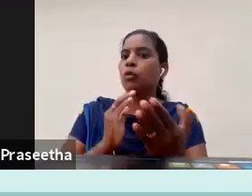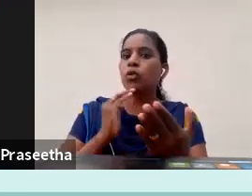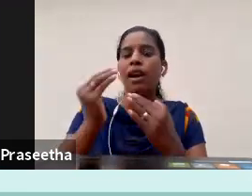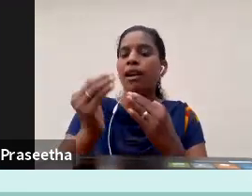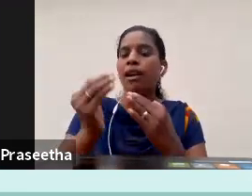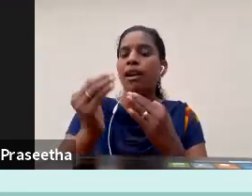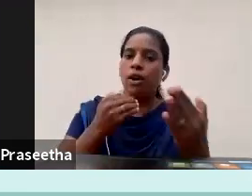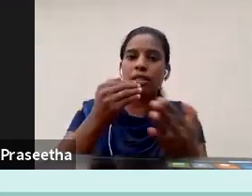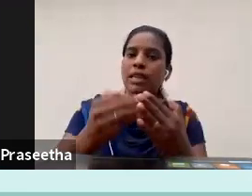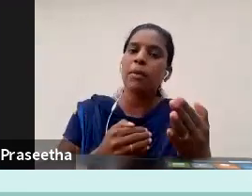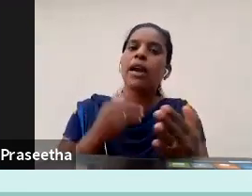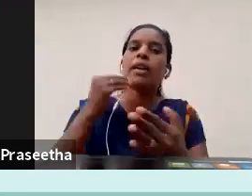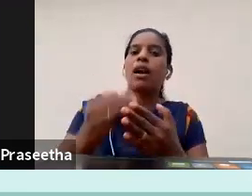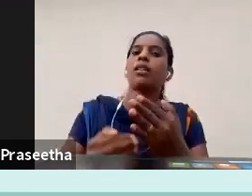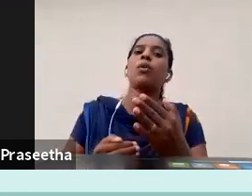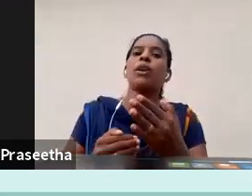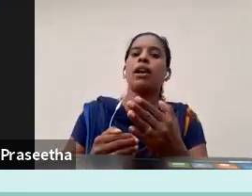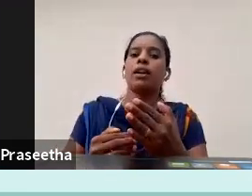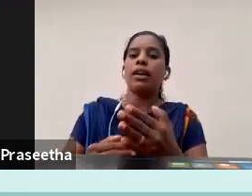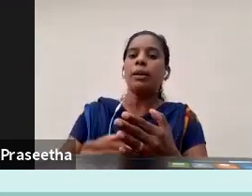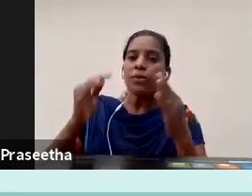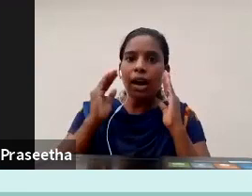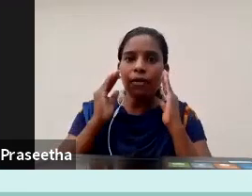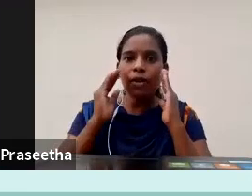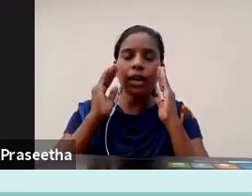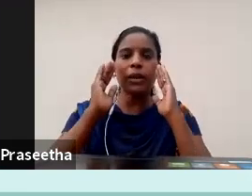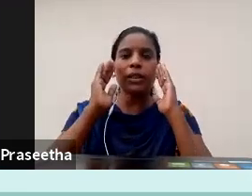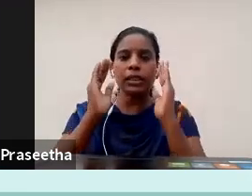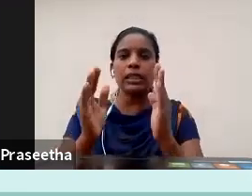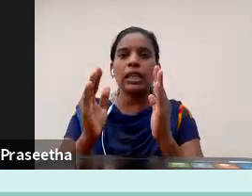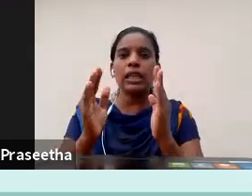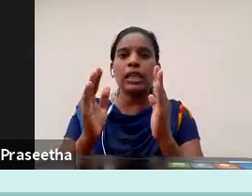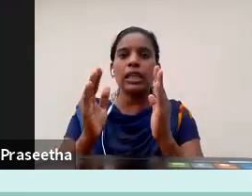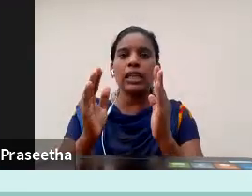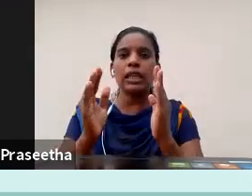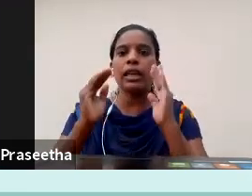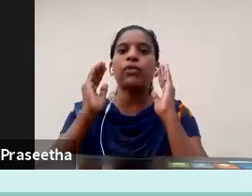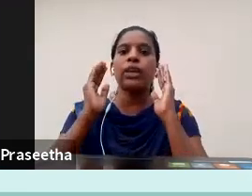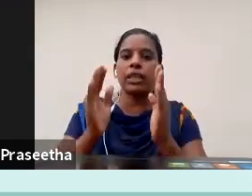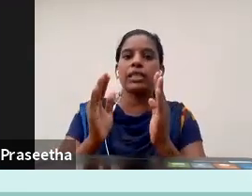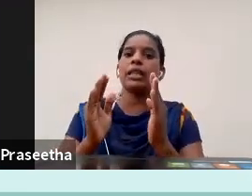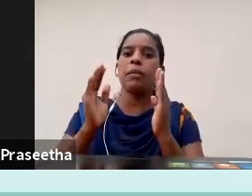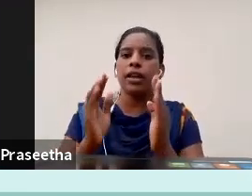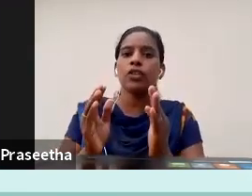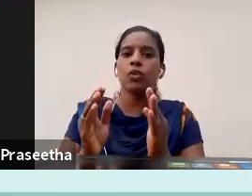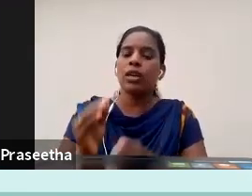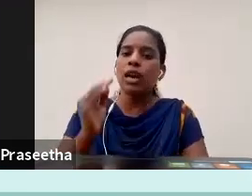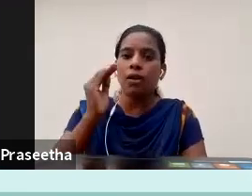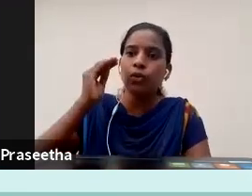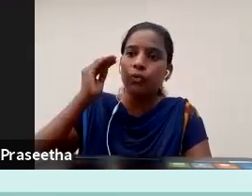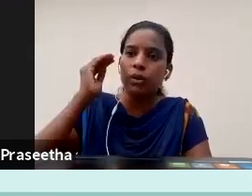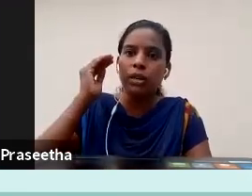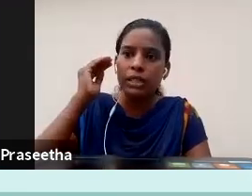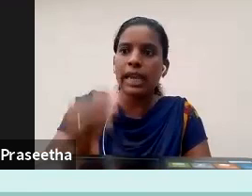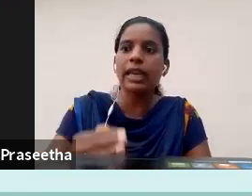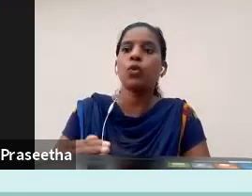വ്യക്തികൾക്ക്, പുതിയ ആളുകളെ അല്ല കേട്ടോ, അവര് സ്ഥിരമായി കാണുന്ന ഒരാൾക്ക് അവർക്കുള്ള പ്രത്യക്ഷത്തിൽ കാണുന്ന ഏതെങ്കിലും ഒരു വ്യത്യസ്തത മാനിച്ചുകൊണ്ട്